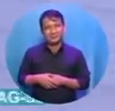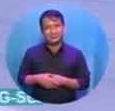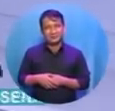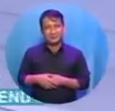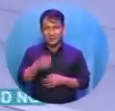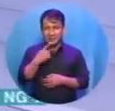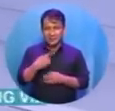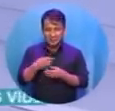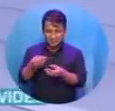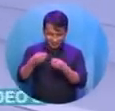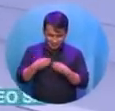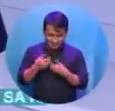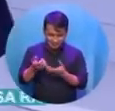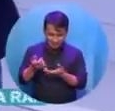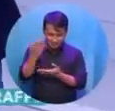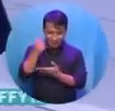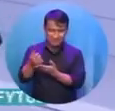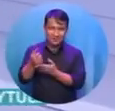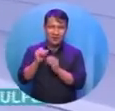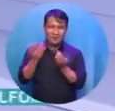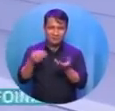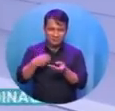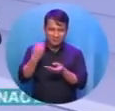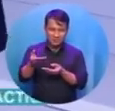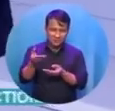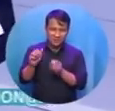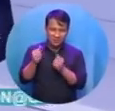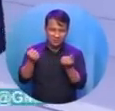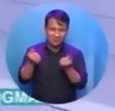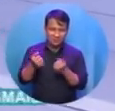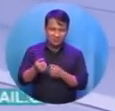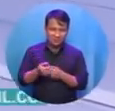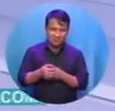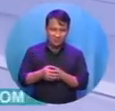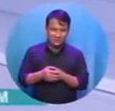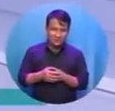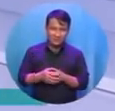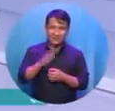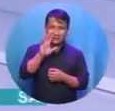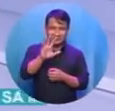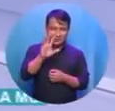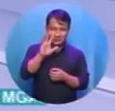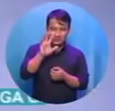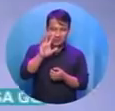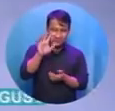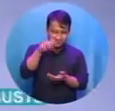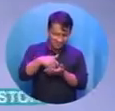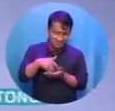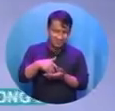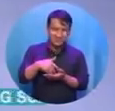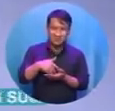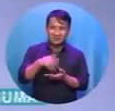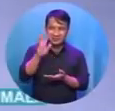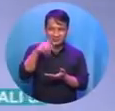Magkano ayuda ibibigay namin sa iyo sa palagay mo? Hulaan mo. 5,000 po. Oh! Sa